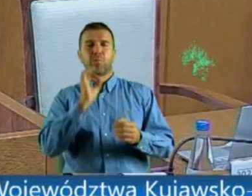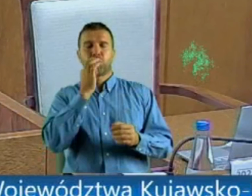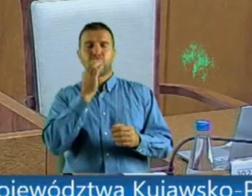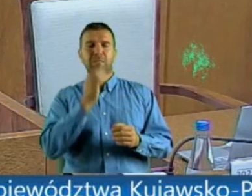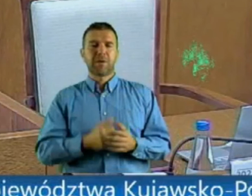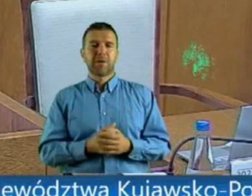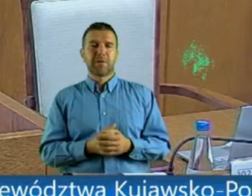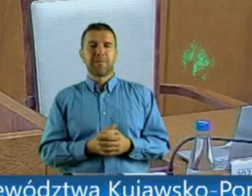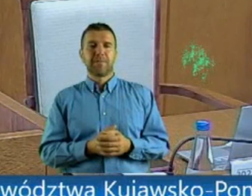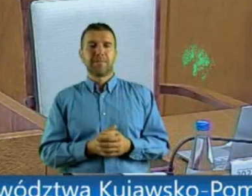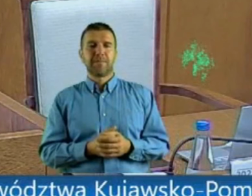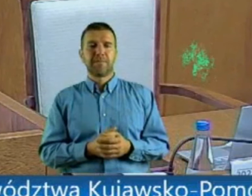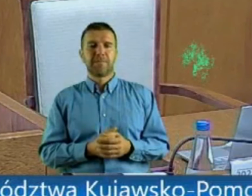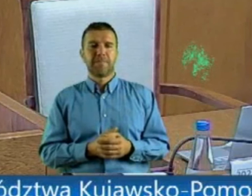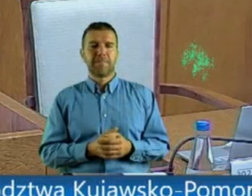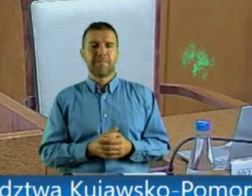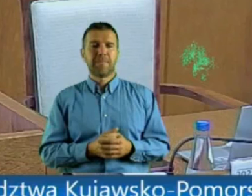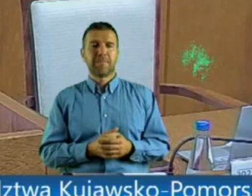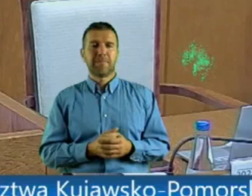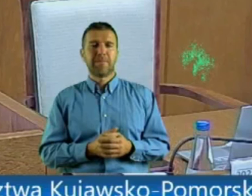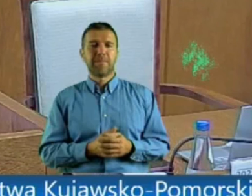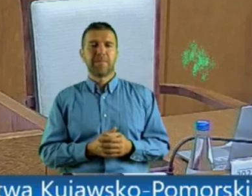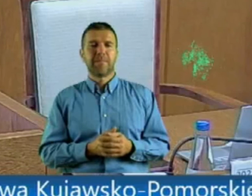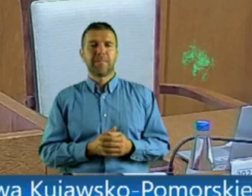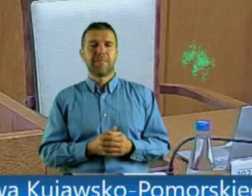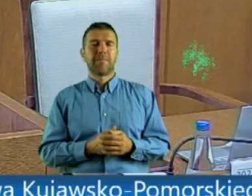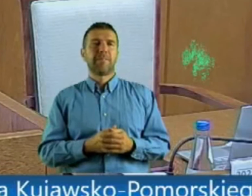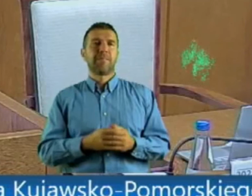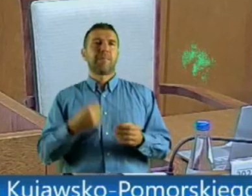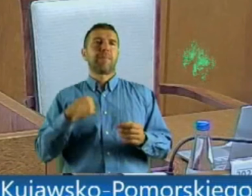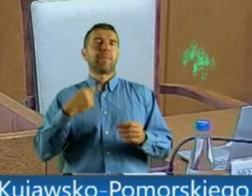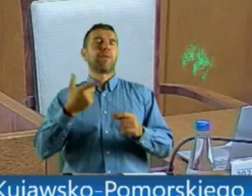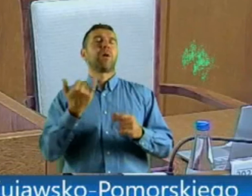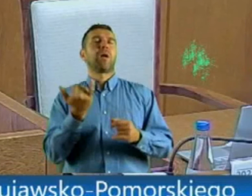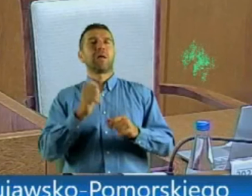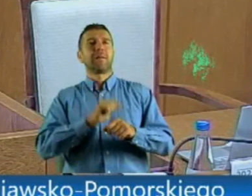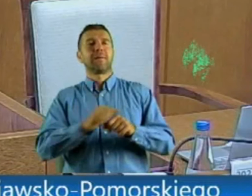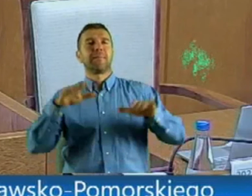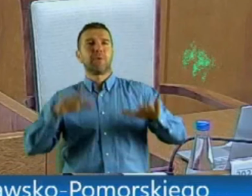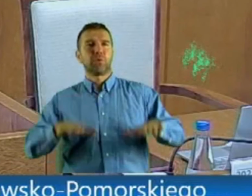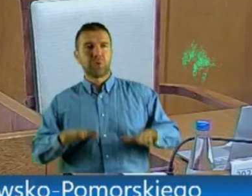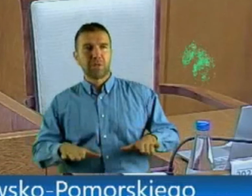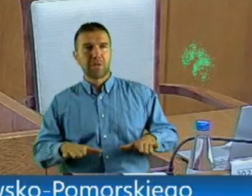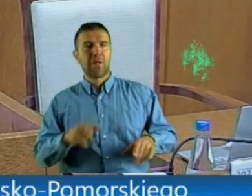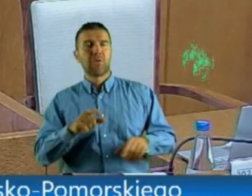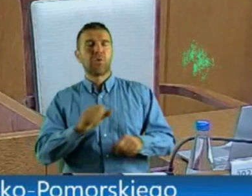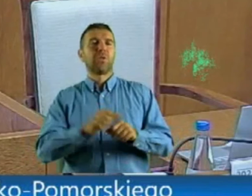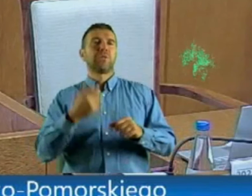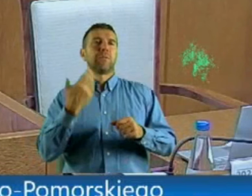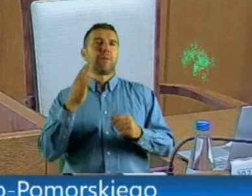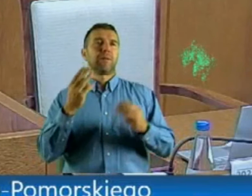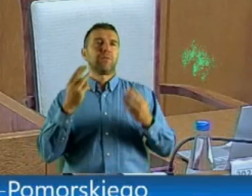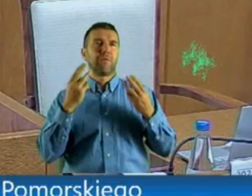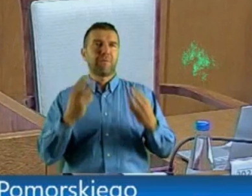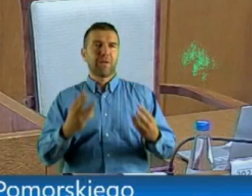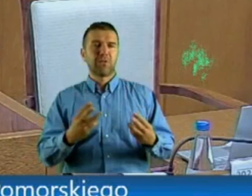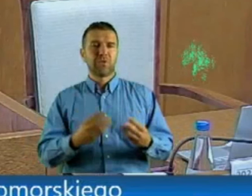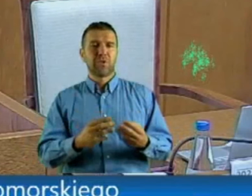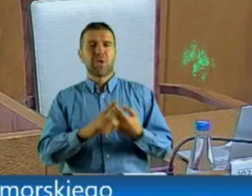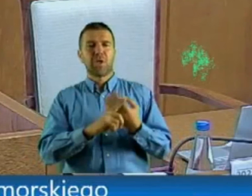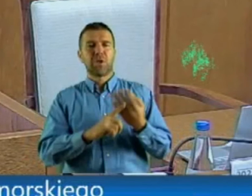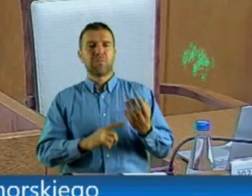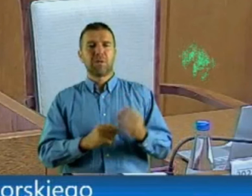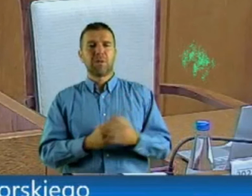młodzieżowych, czyli częstotliwości odbywania się posiedzeń, co bardzo ważne, liczby